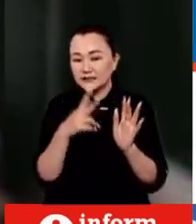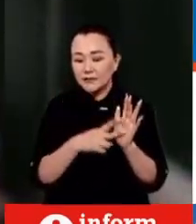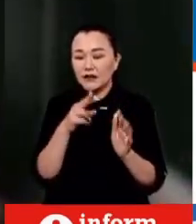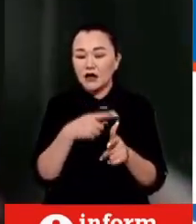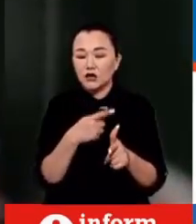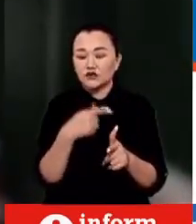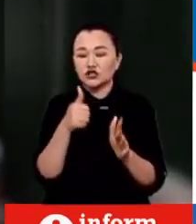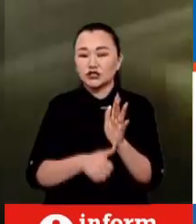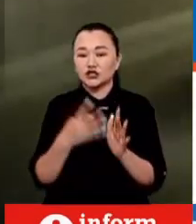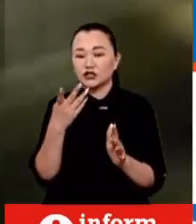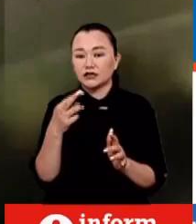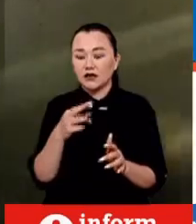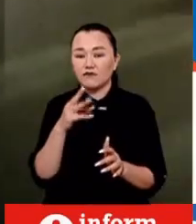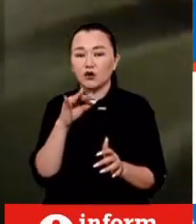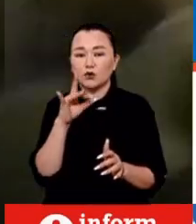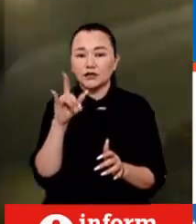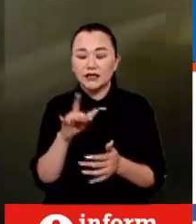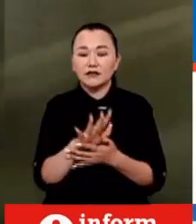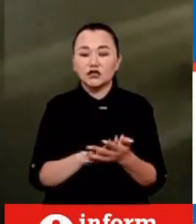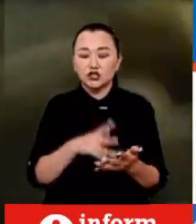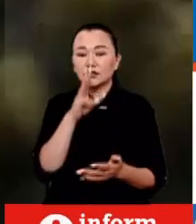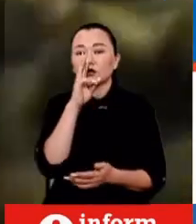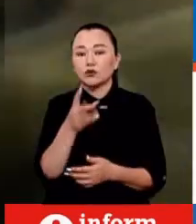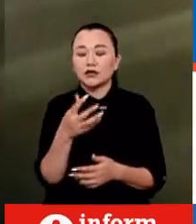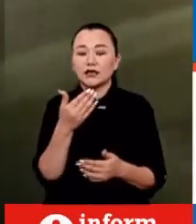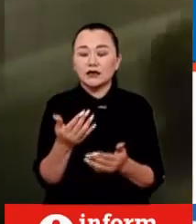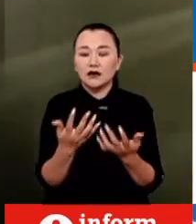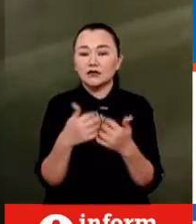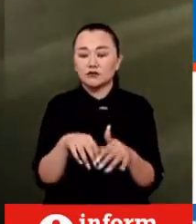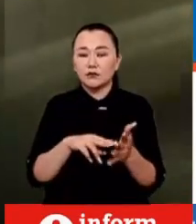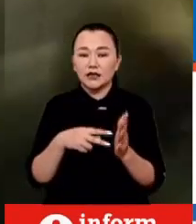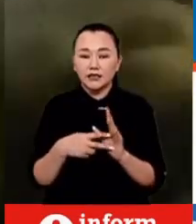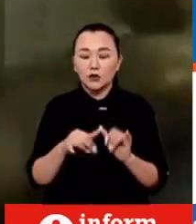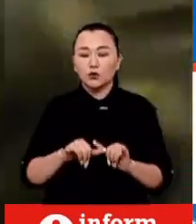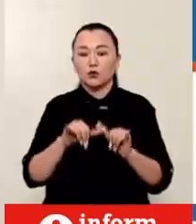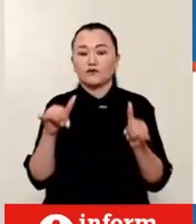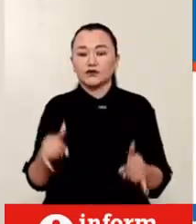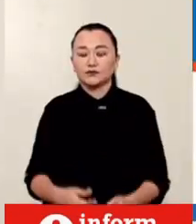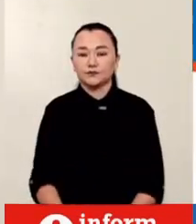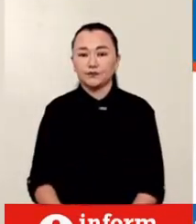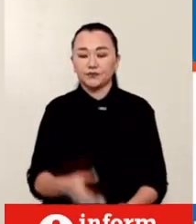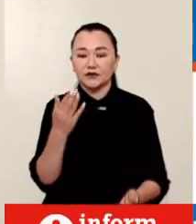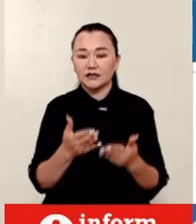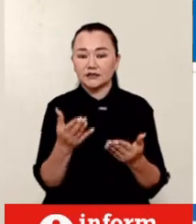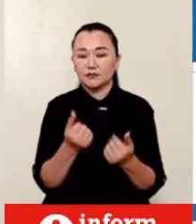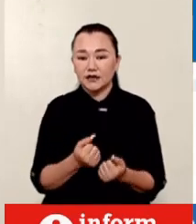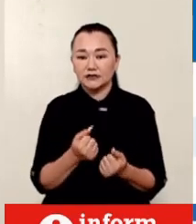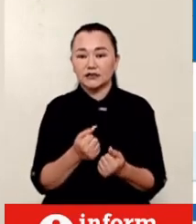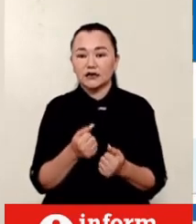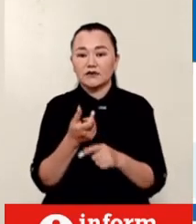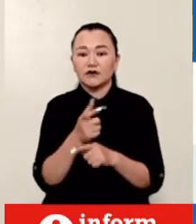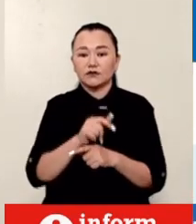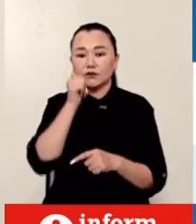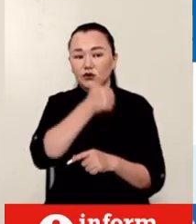и 64 для фруктов. В ближайшие 3 года их количество планируют увеличить. Если брать в тоннаже, то в текущем